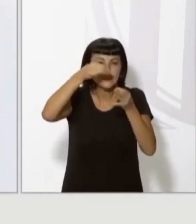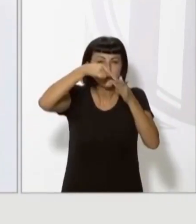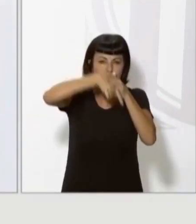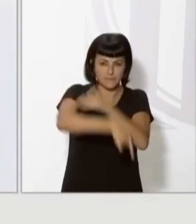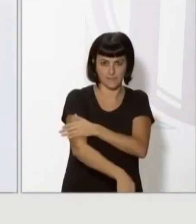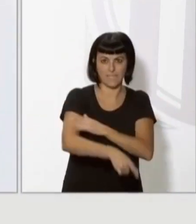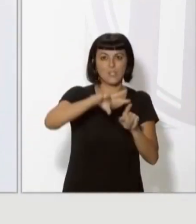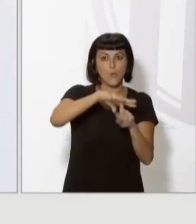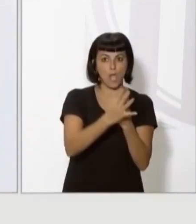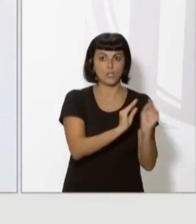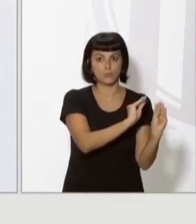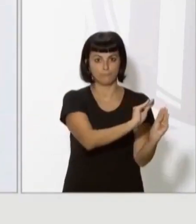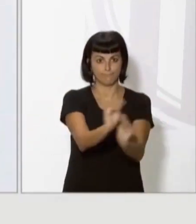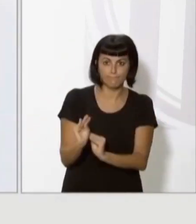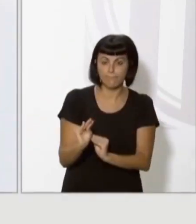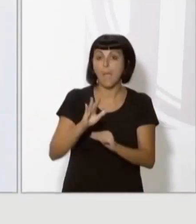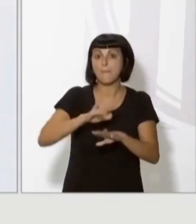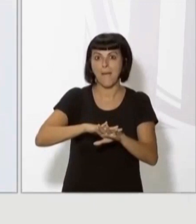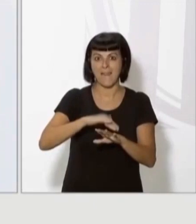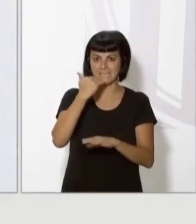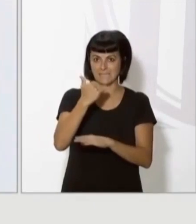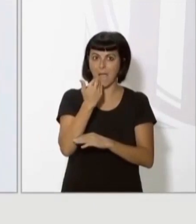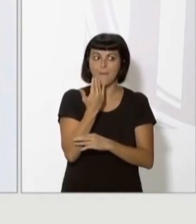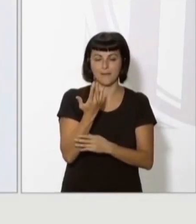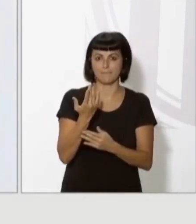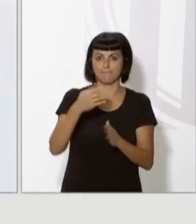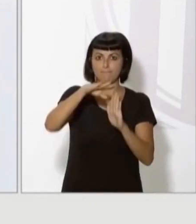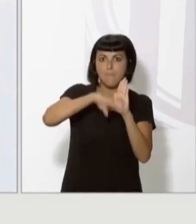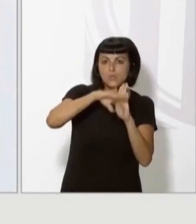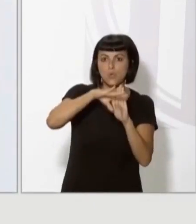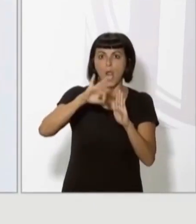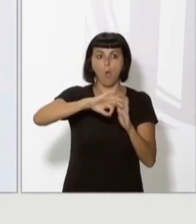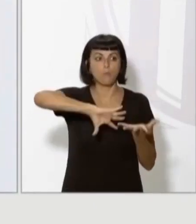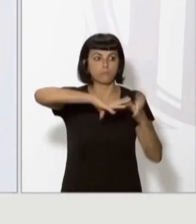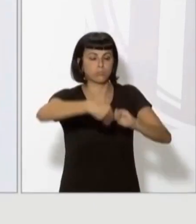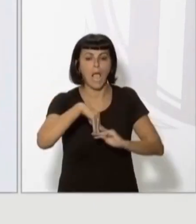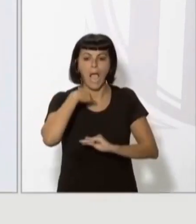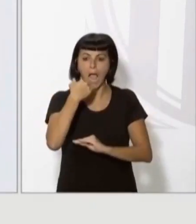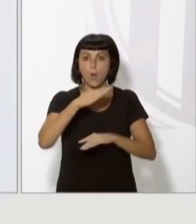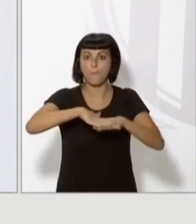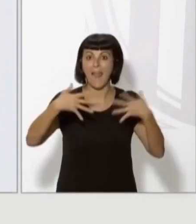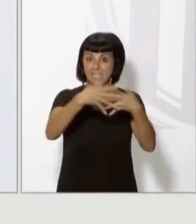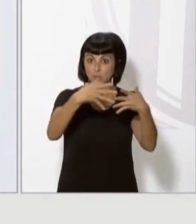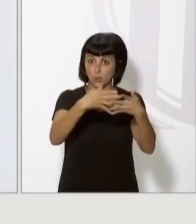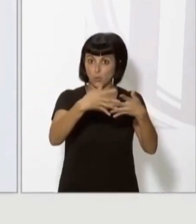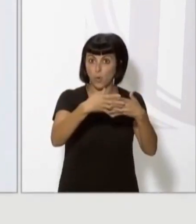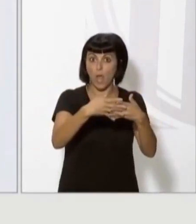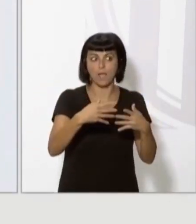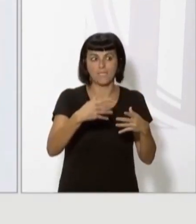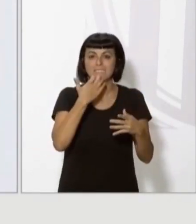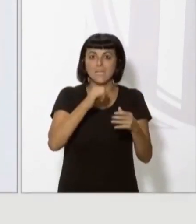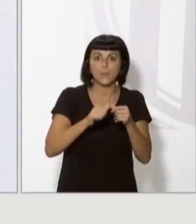situació, per prendre mesures estructurals que minimitzin els danys quan es tornin a produir episodis extrems. Gràcies.